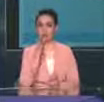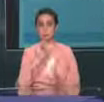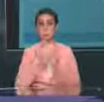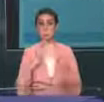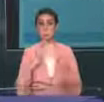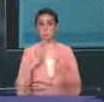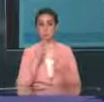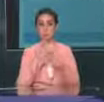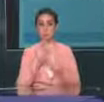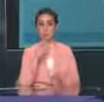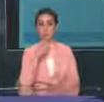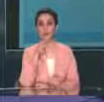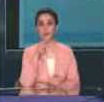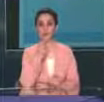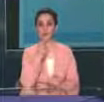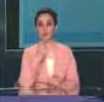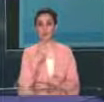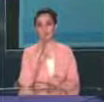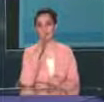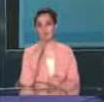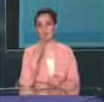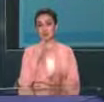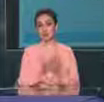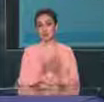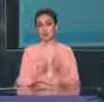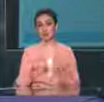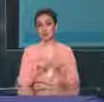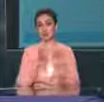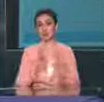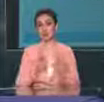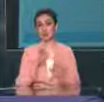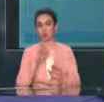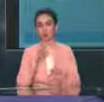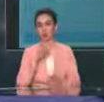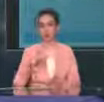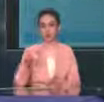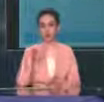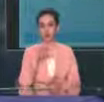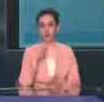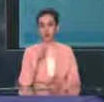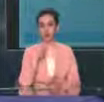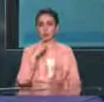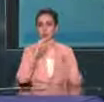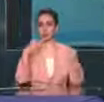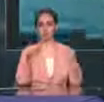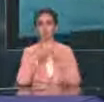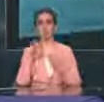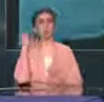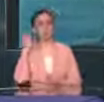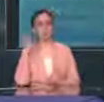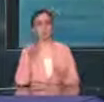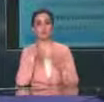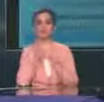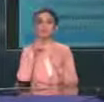богатство русского языка ну кстати я бы сказала что это касательно не только русского языка но и всех других языков узбекский в том